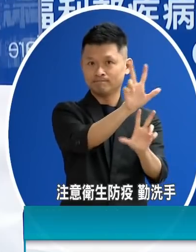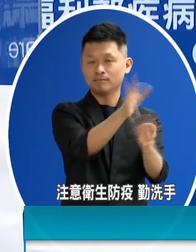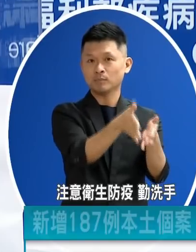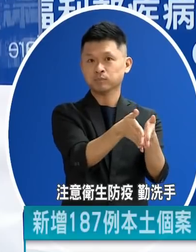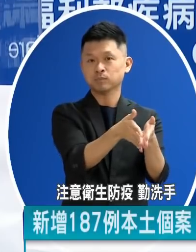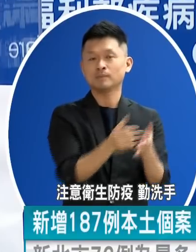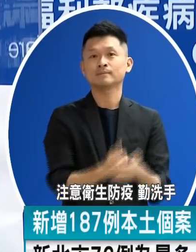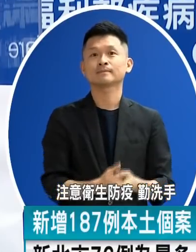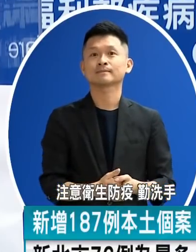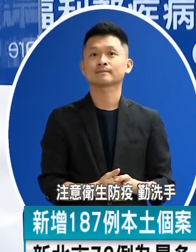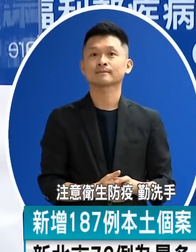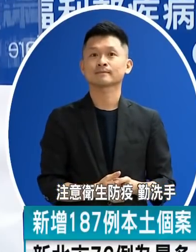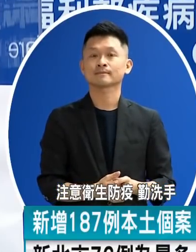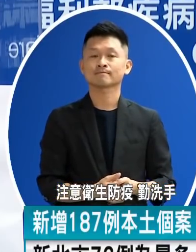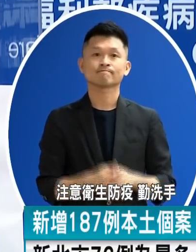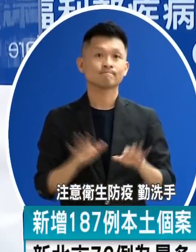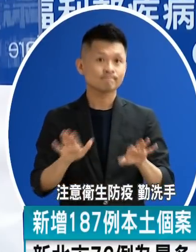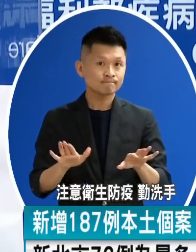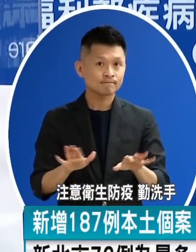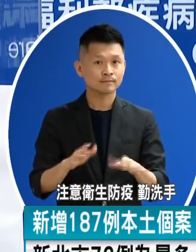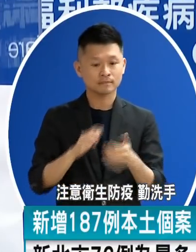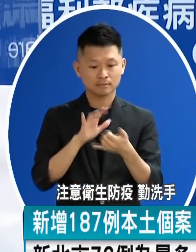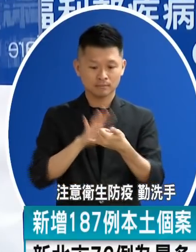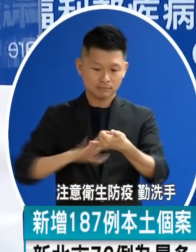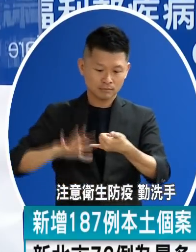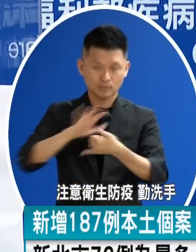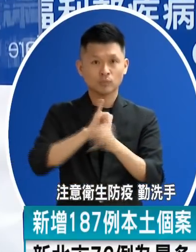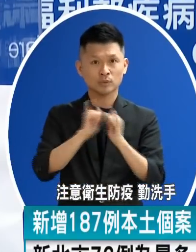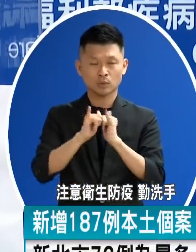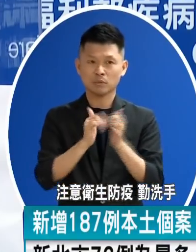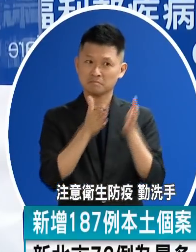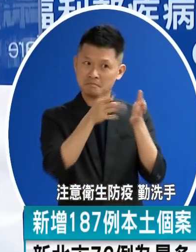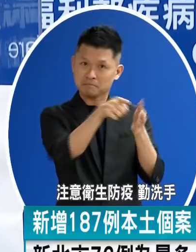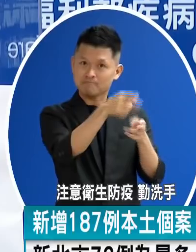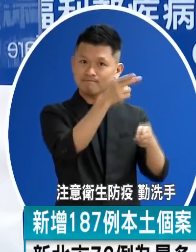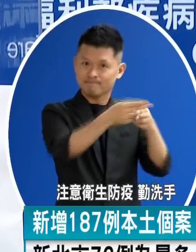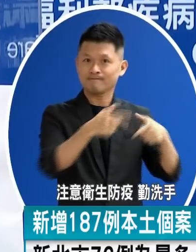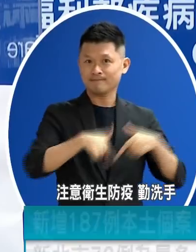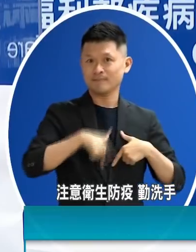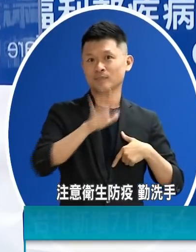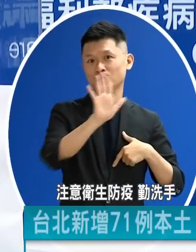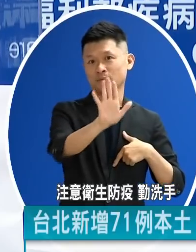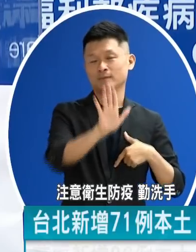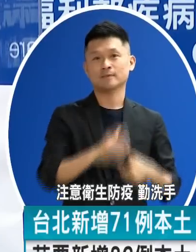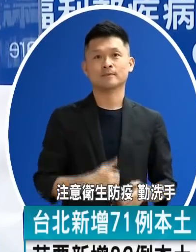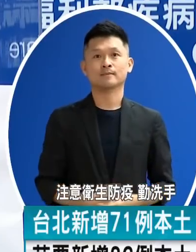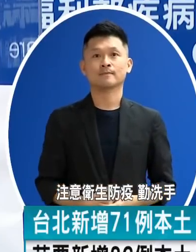的，我们大概基本上在目前我想国人对这也比较有信心。